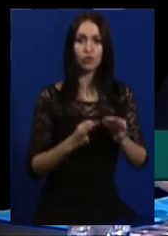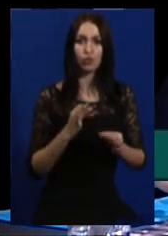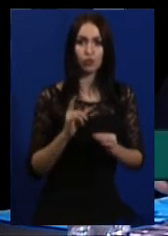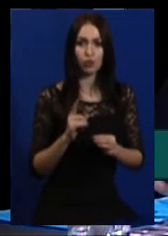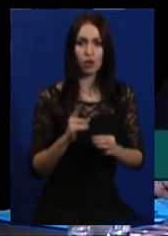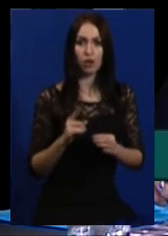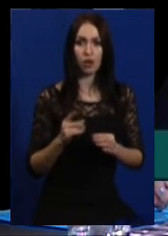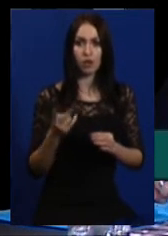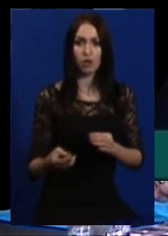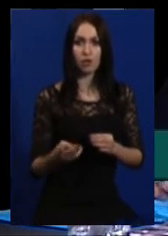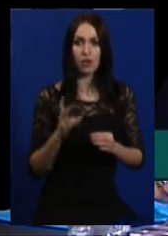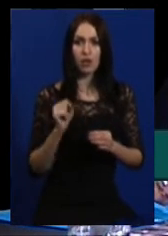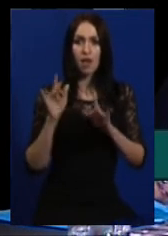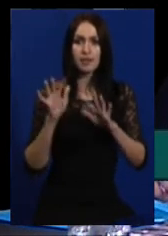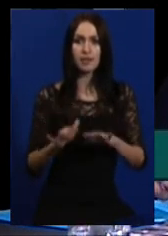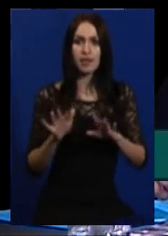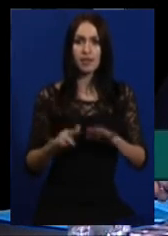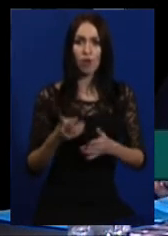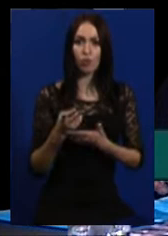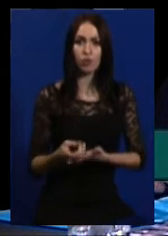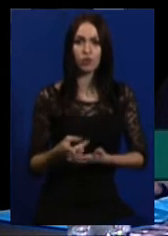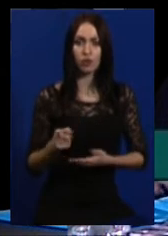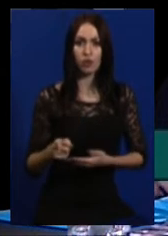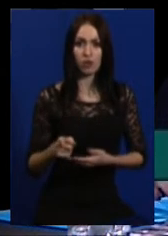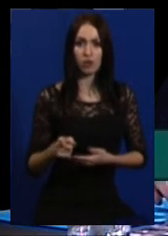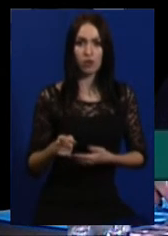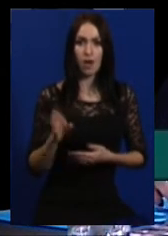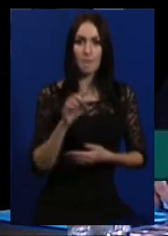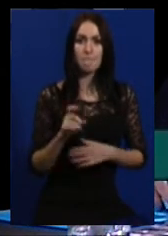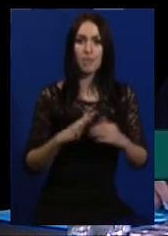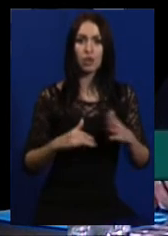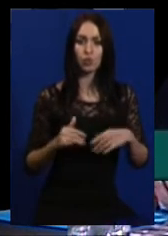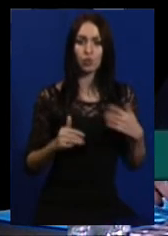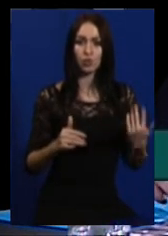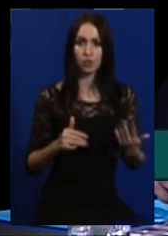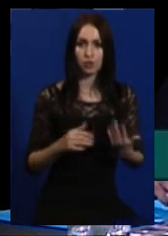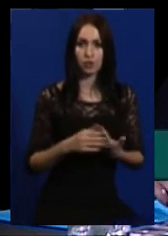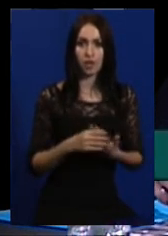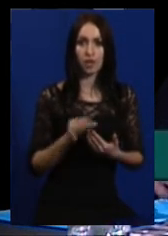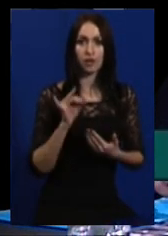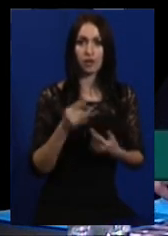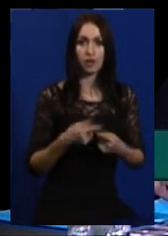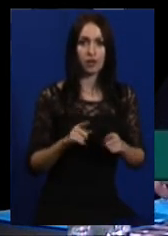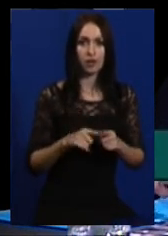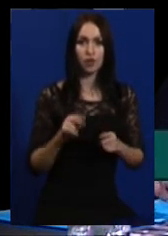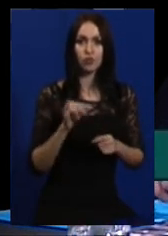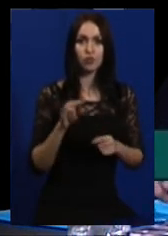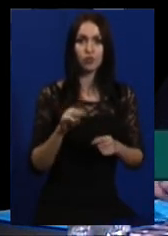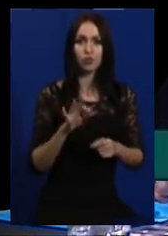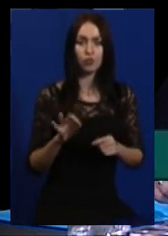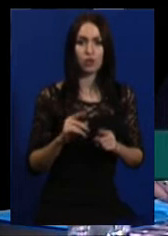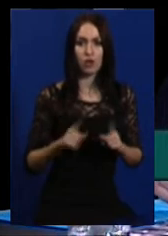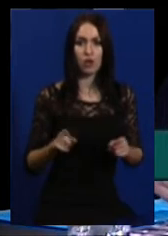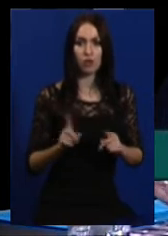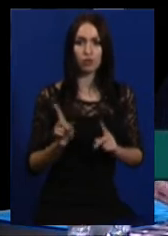лежащим на снегу без руки и это какое-то чудо что